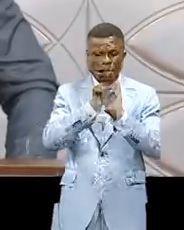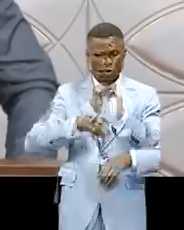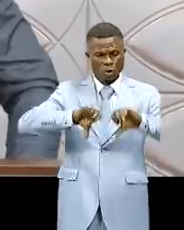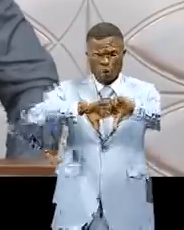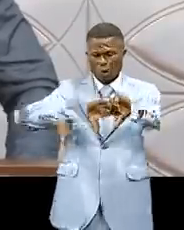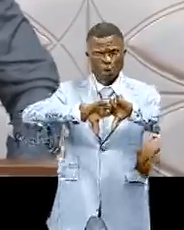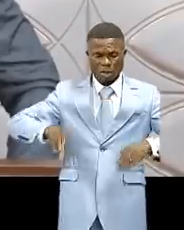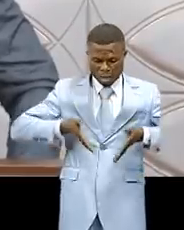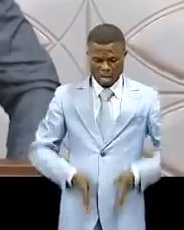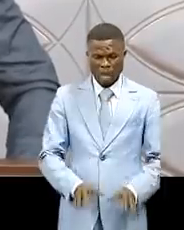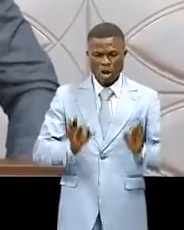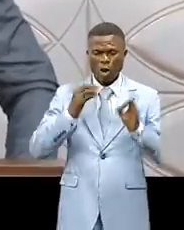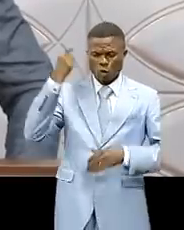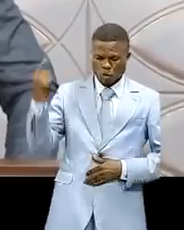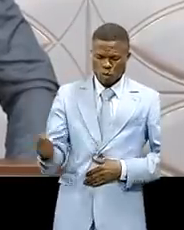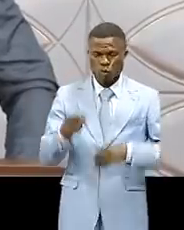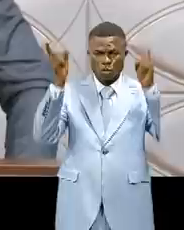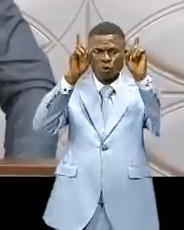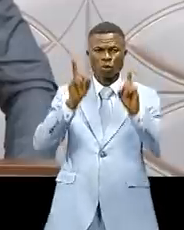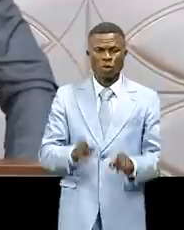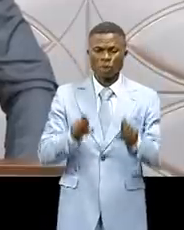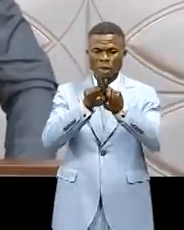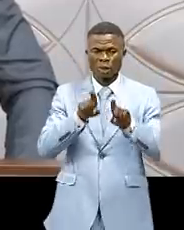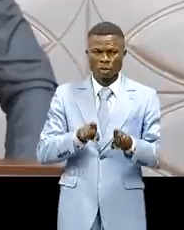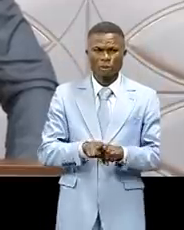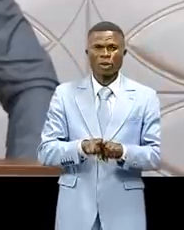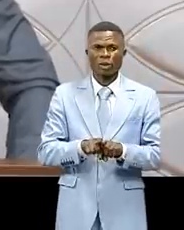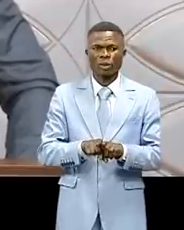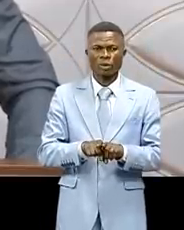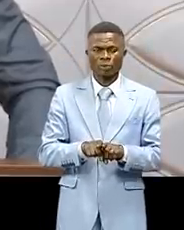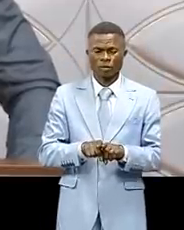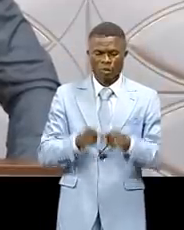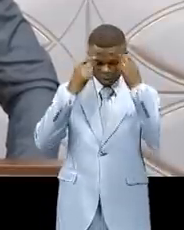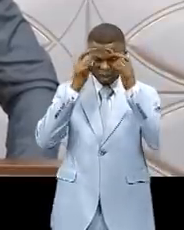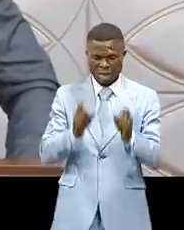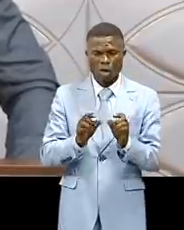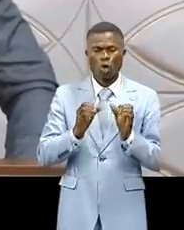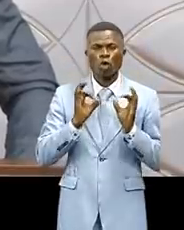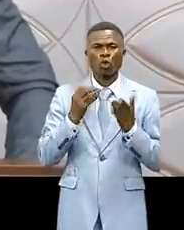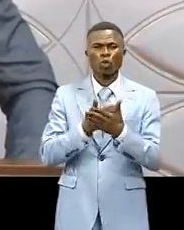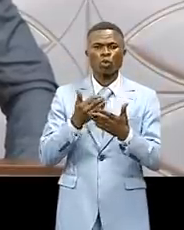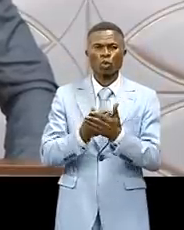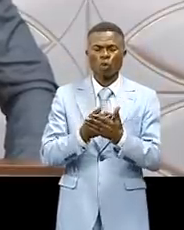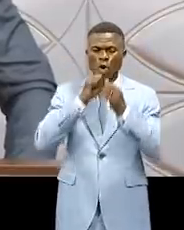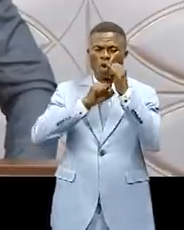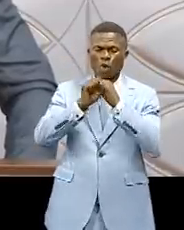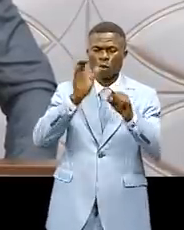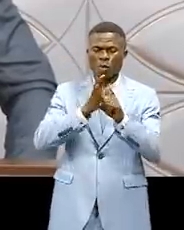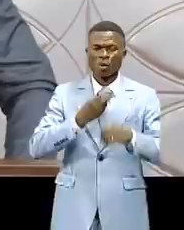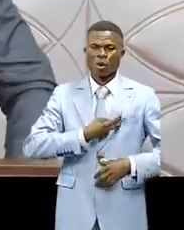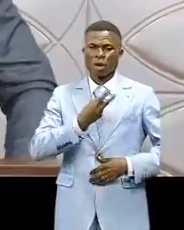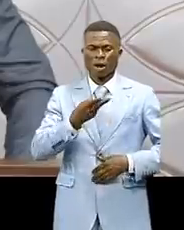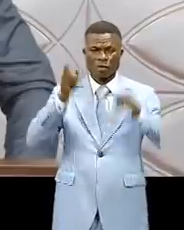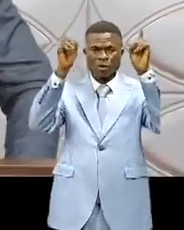lp sens perpétuelle de l'afrique mais aussi un nouvel engagement pour une mobilisation de la vocation panafricaine